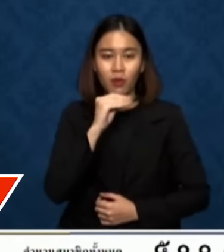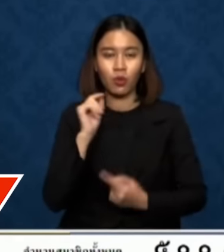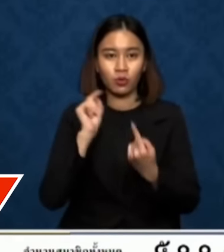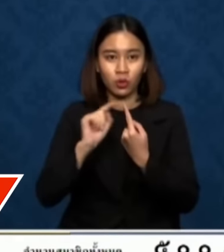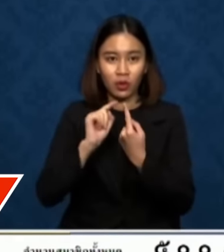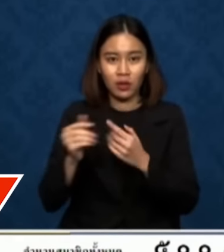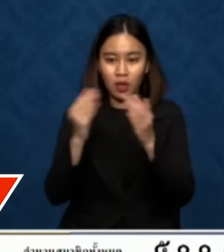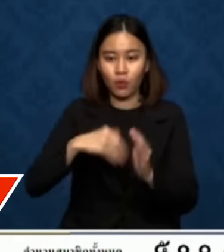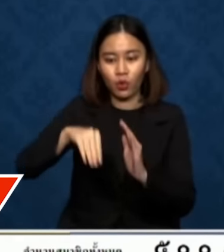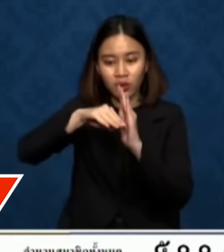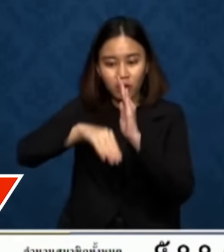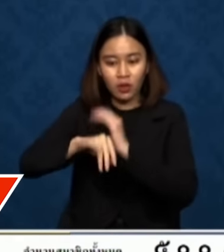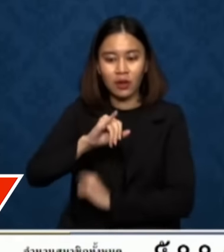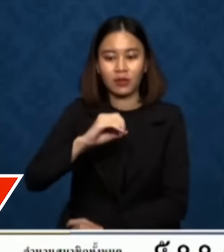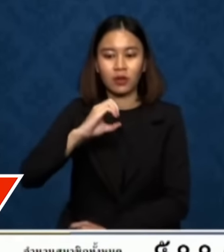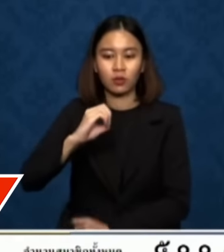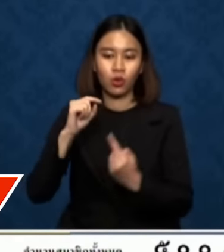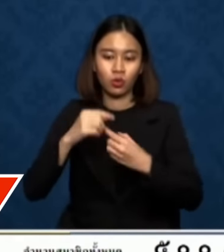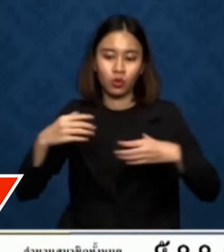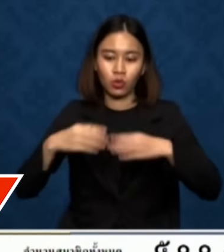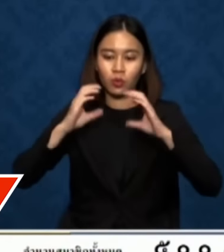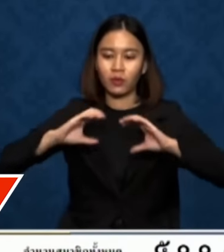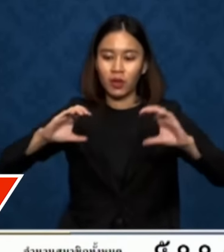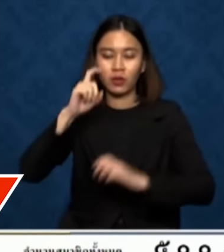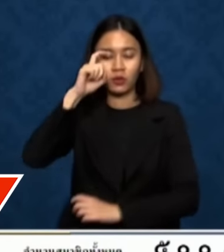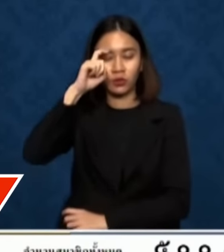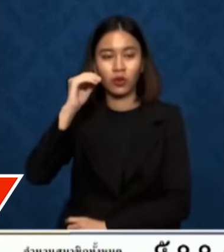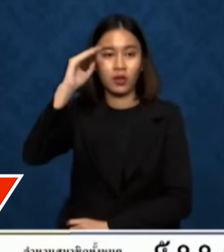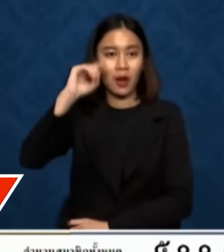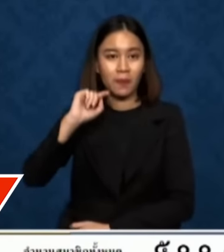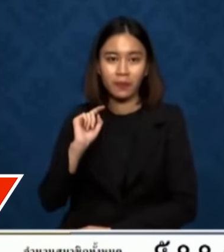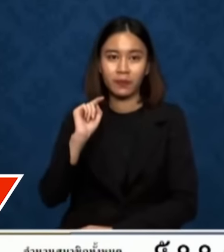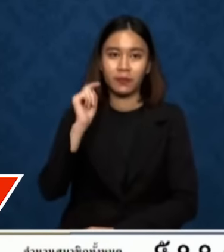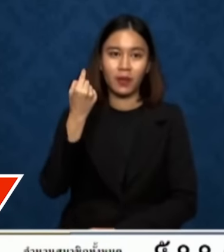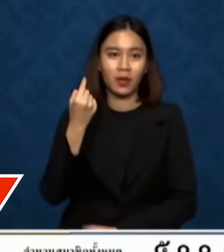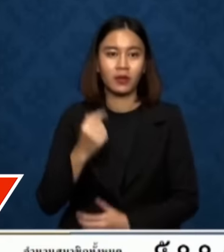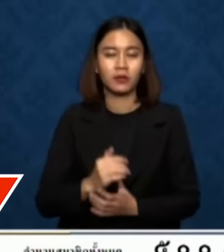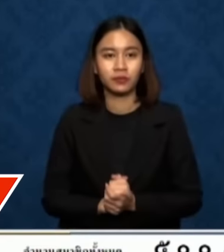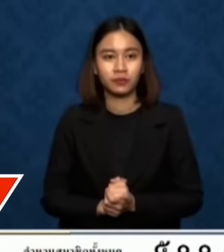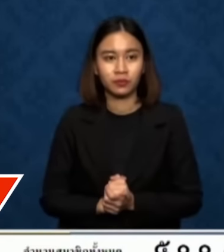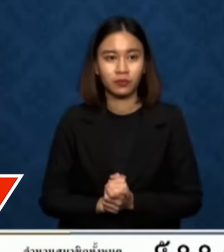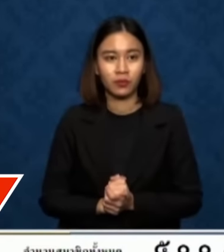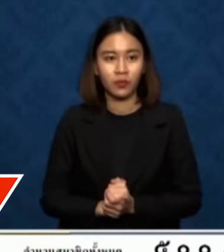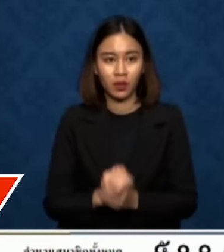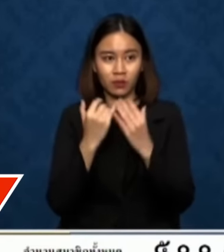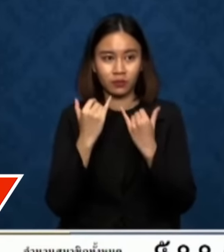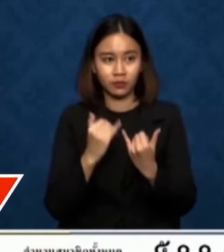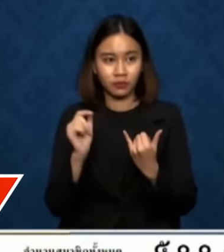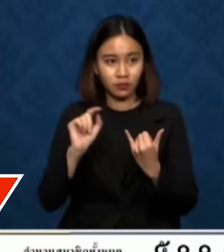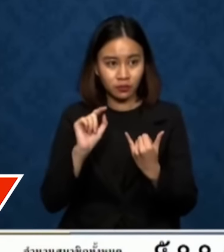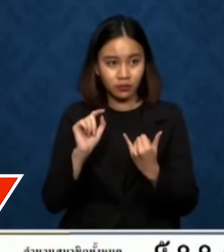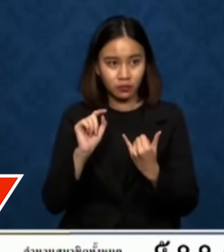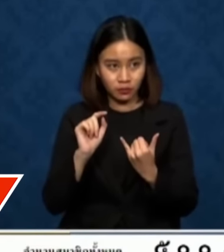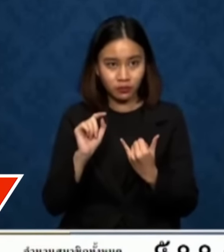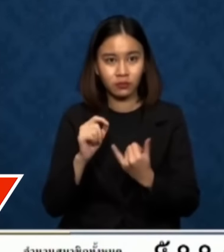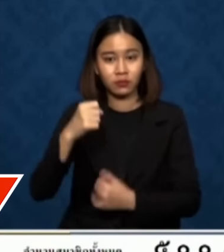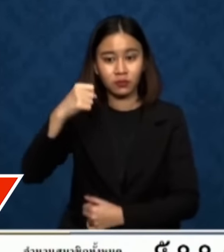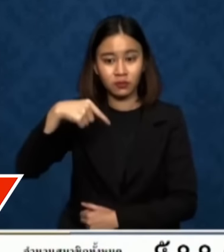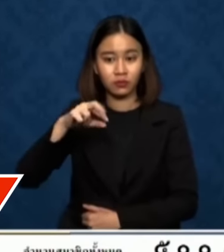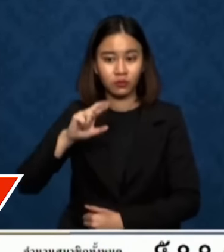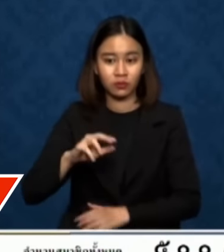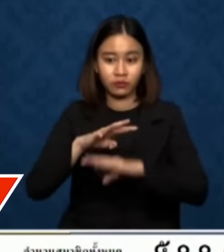กระบวนการ IO กันในรัฐบาลของคุณเศรษฐาอีกครั้ง รอบนี้ดิฉันไม่จำเป็นต้องแจก QR code